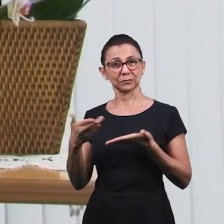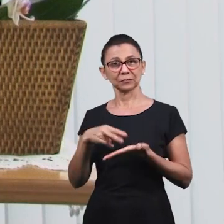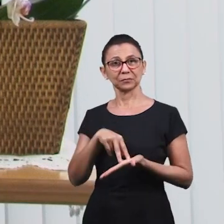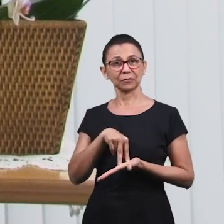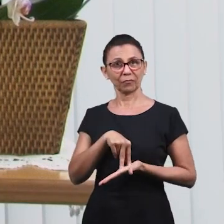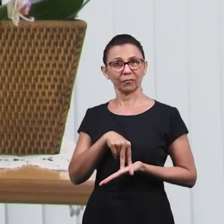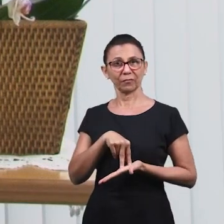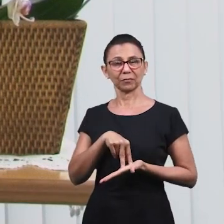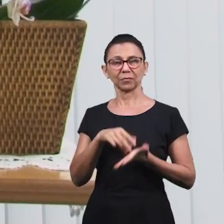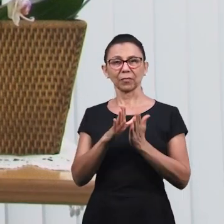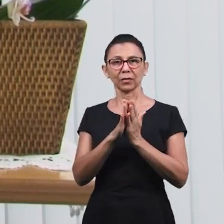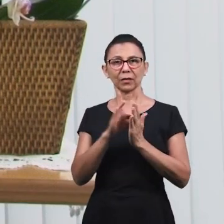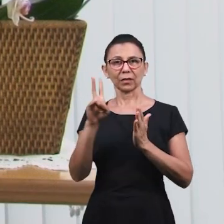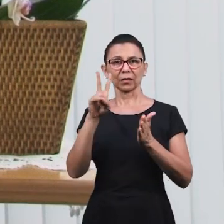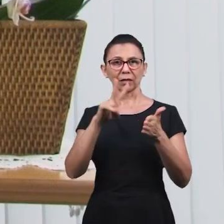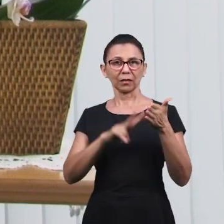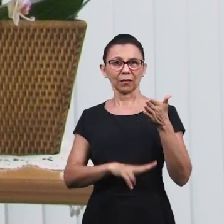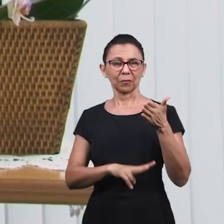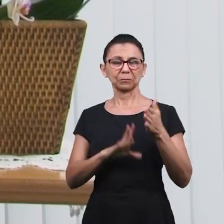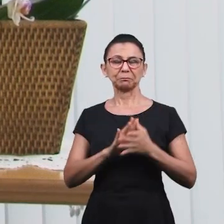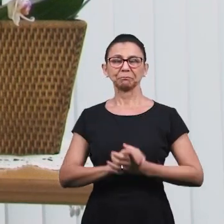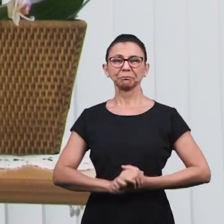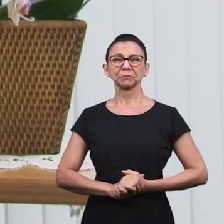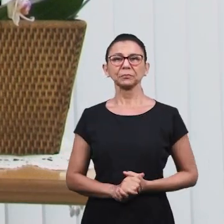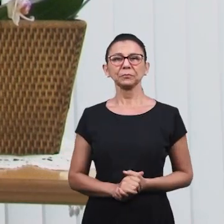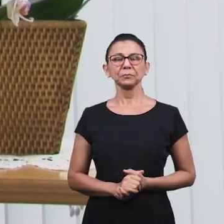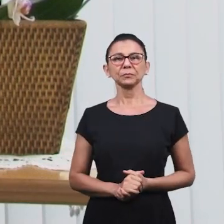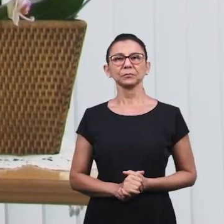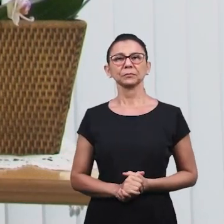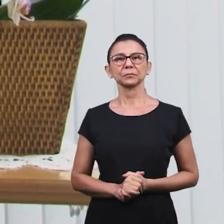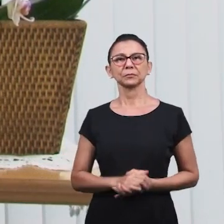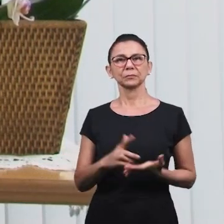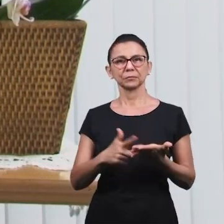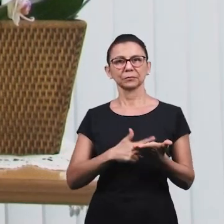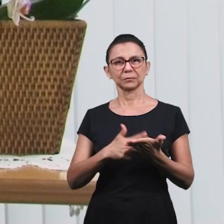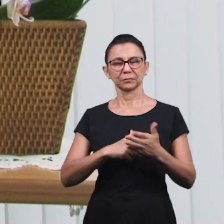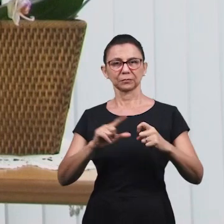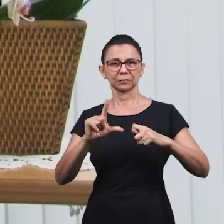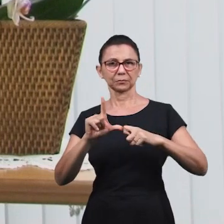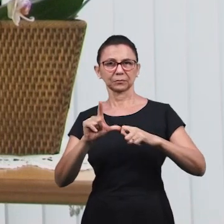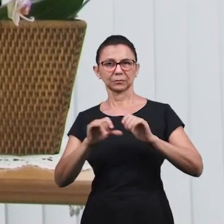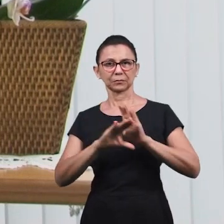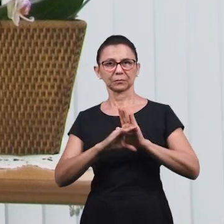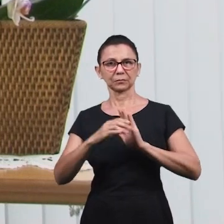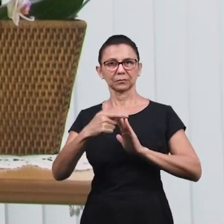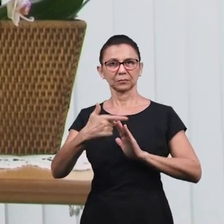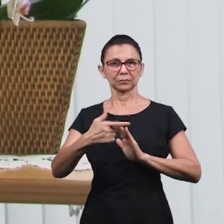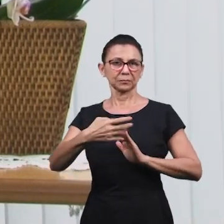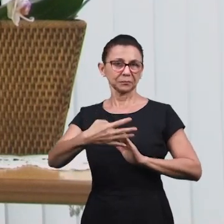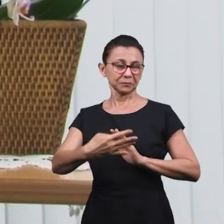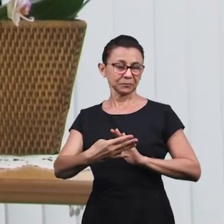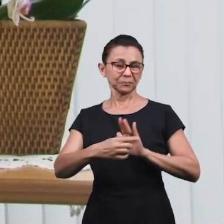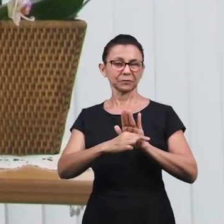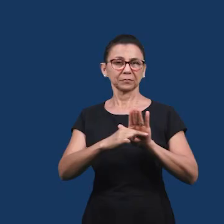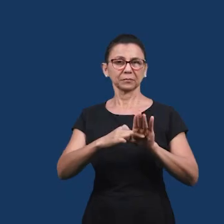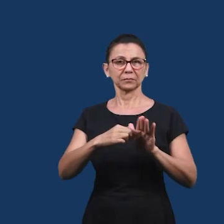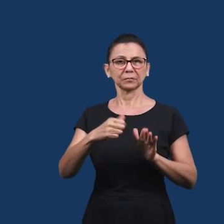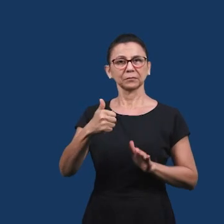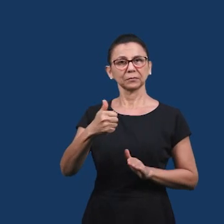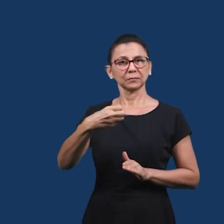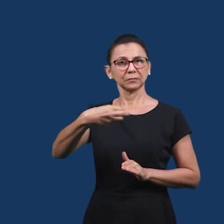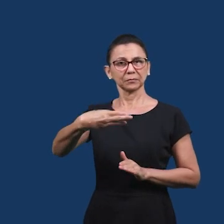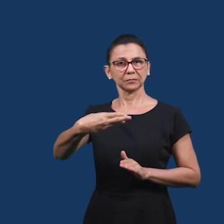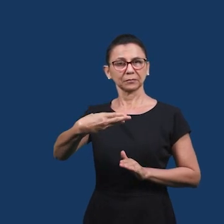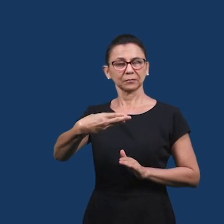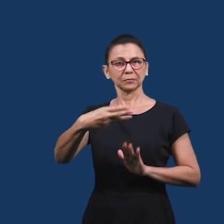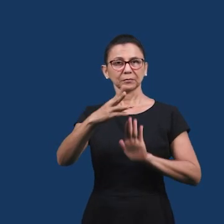Maintenant, je vous invite à vous mettre debout pour lire la parole du Seigneur. La parole se trouve dans le livre de Luc,